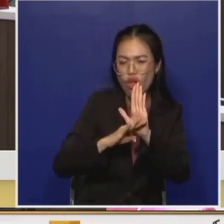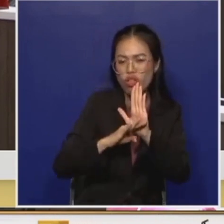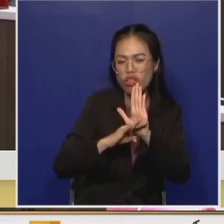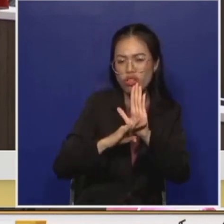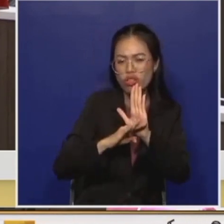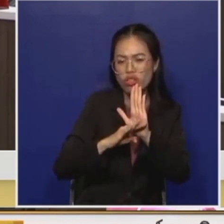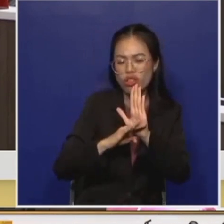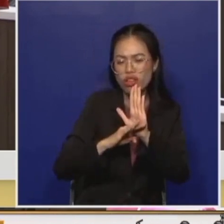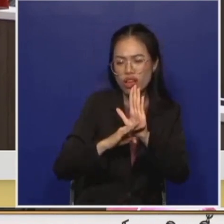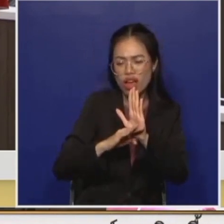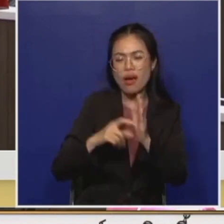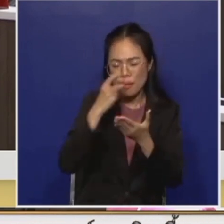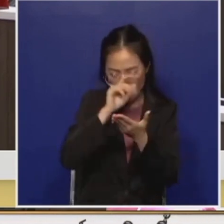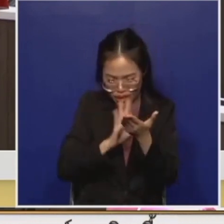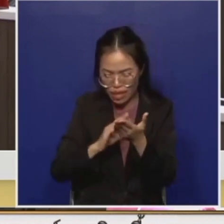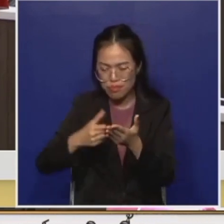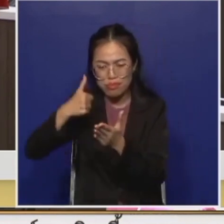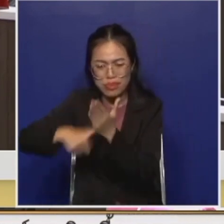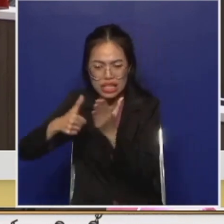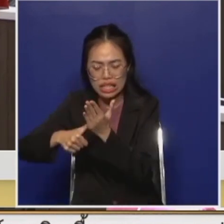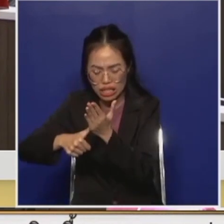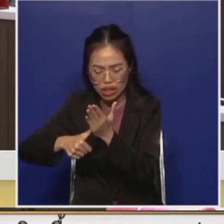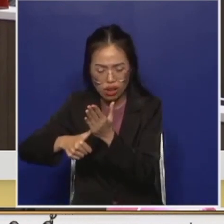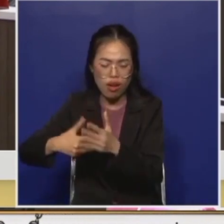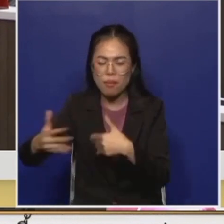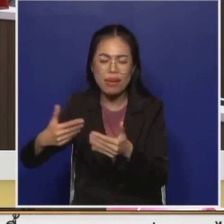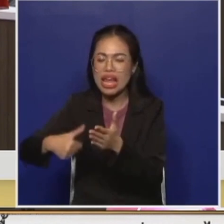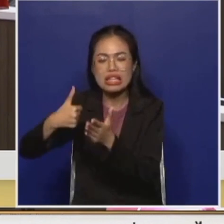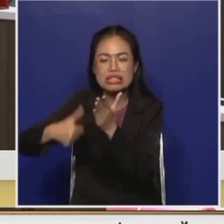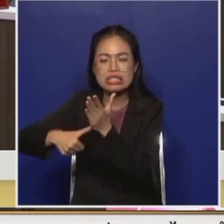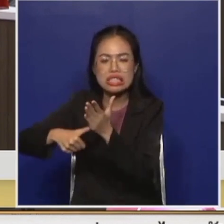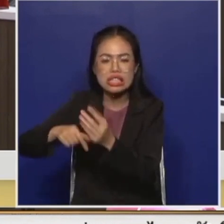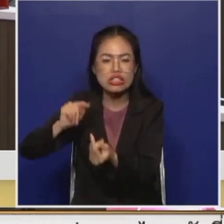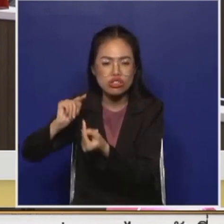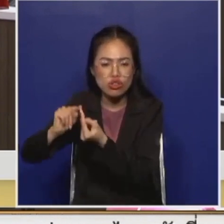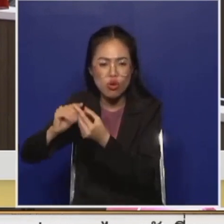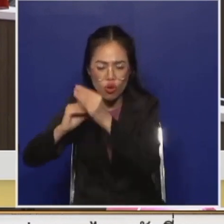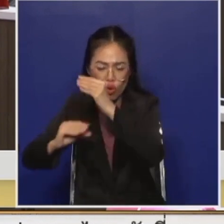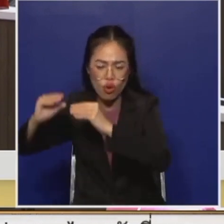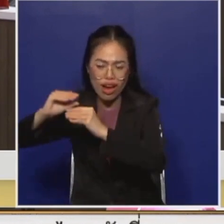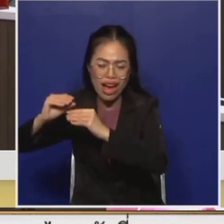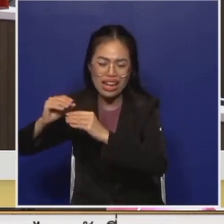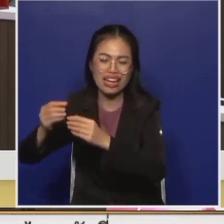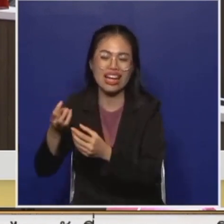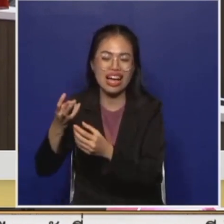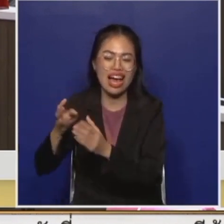ประเทศชาตเป็ี่ก็เป็นนี่นี่จำนำข้าวสบสองปีไปนูนครธรรรรรรรรรร